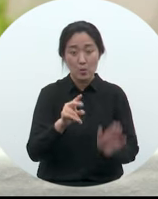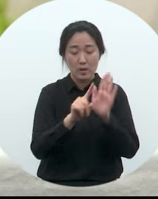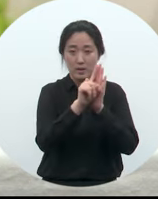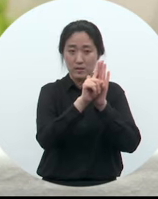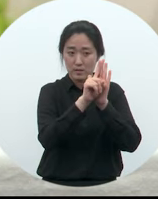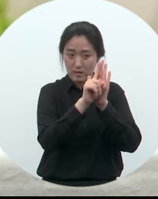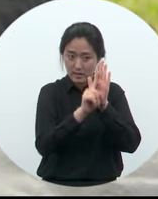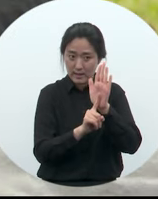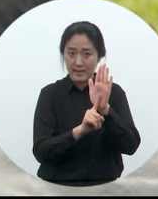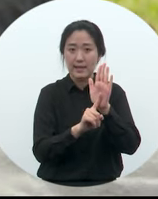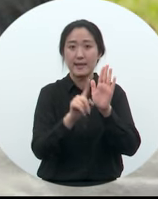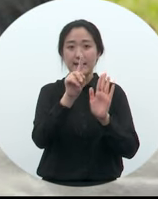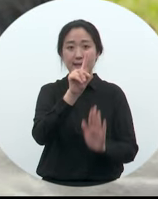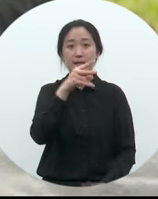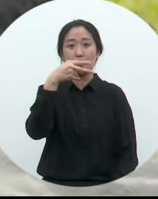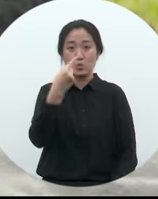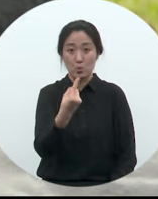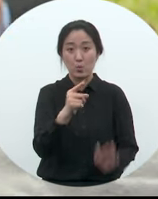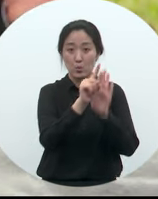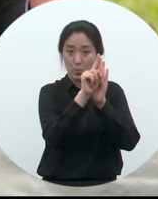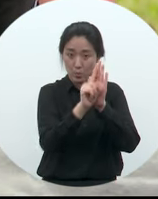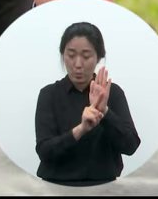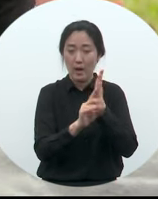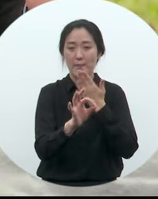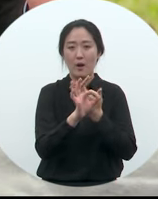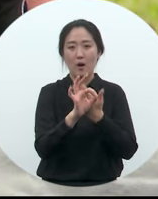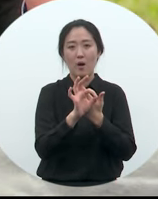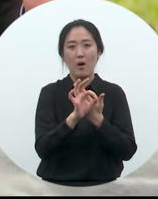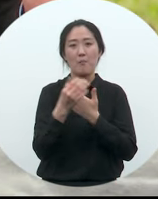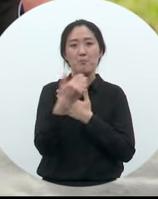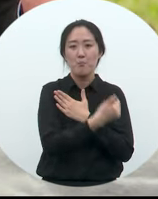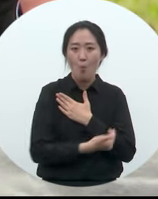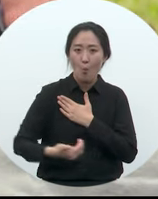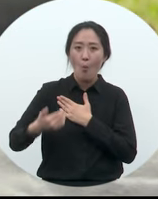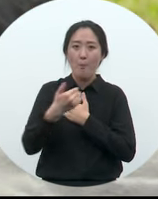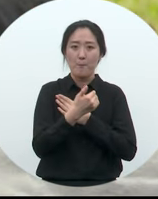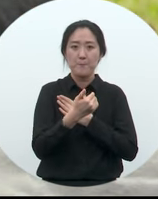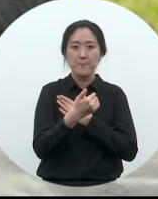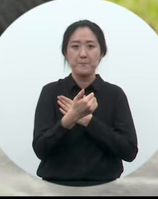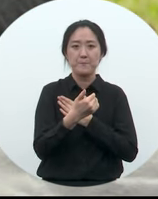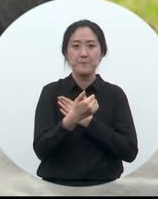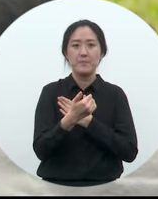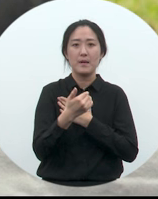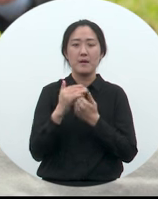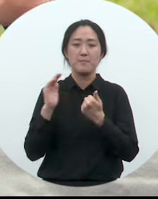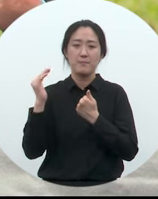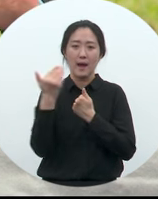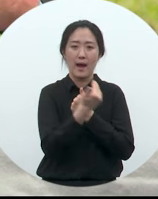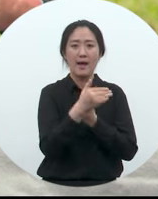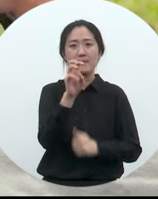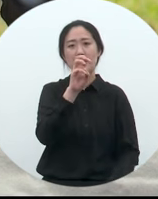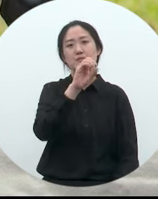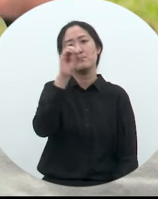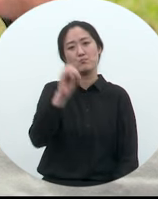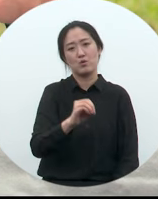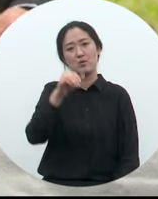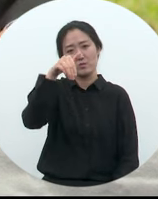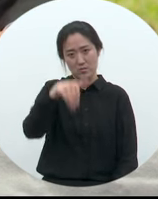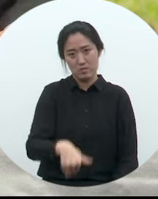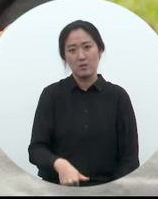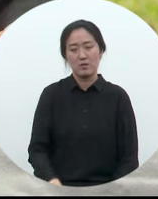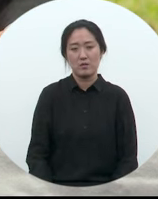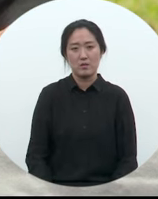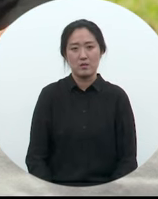면역력은 30%가 떨어진다라는 그런 이론을 펼쳤는데요. 실제로 체온이 떨어지게 되면은